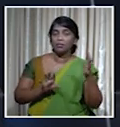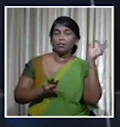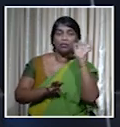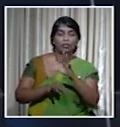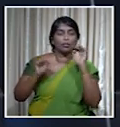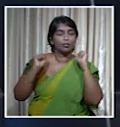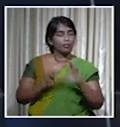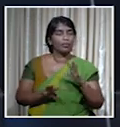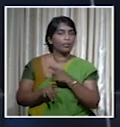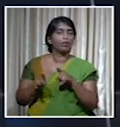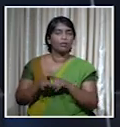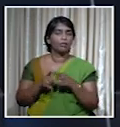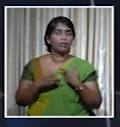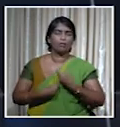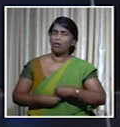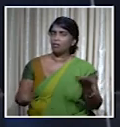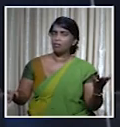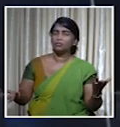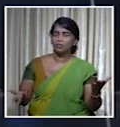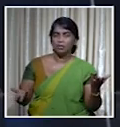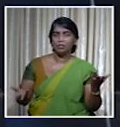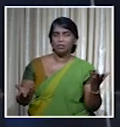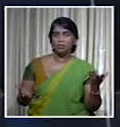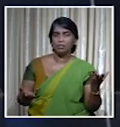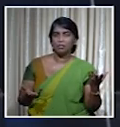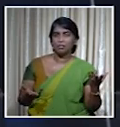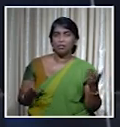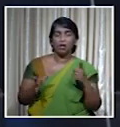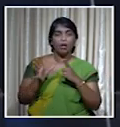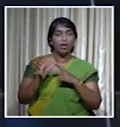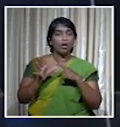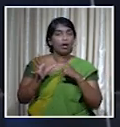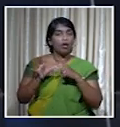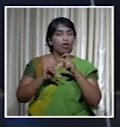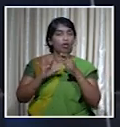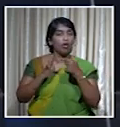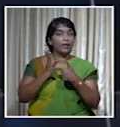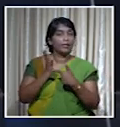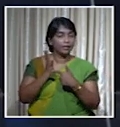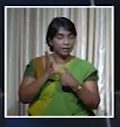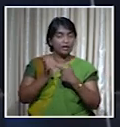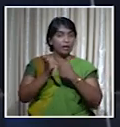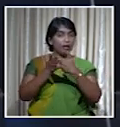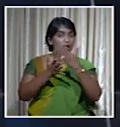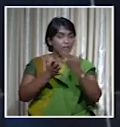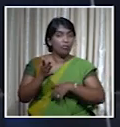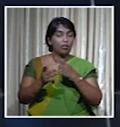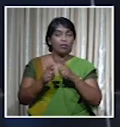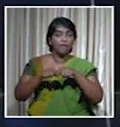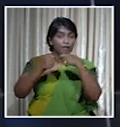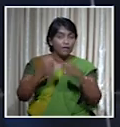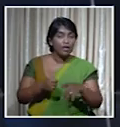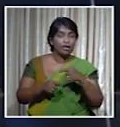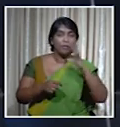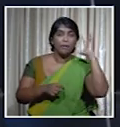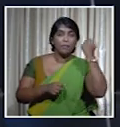කරන්නේ නැහැ. දැන් මේක වතුර ගිහිලා තියෙනවා. ඒත් ඔඩිට් රිපෝට් එකෙන් ඉතා පැහැදිලිව කියනවා මේ වියදම් කරන මුදලේ ප්‍රතිඵලයක් ලබා ගන්න